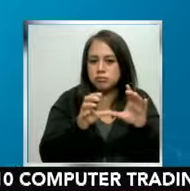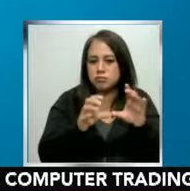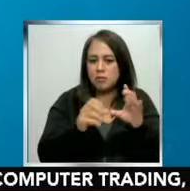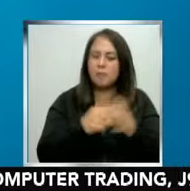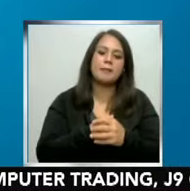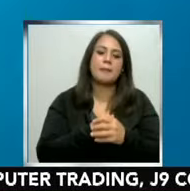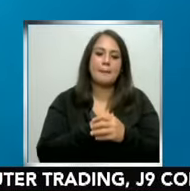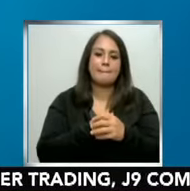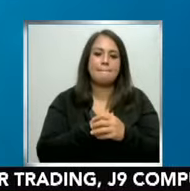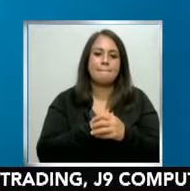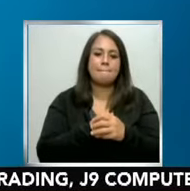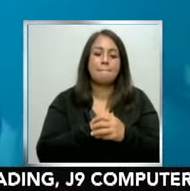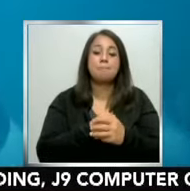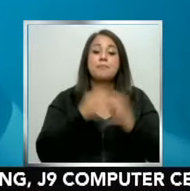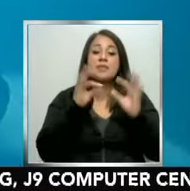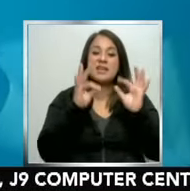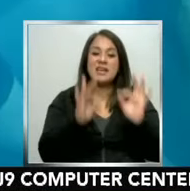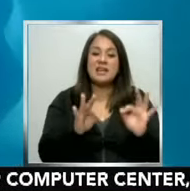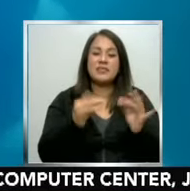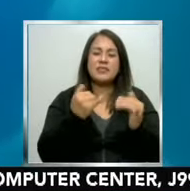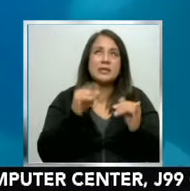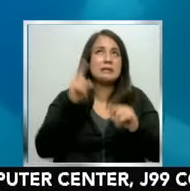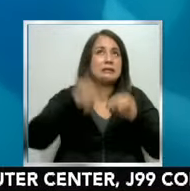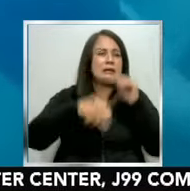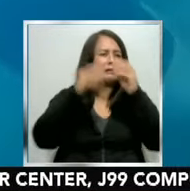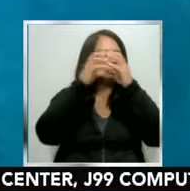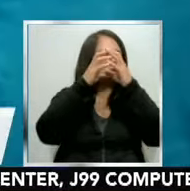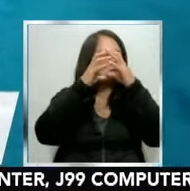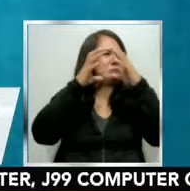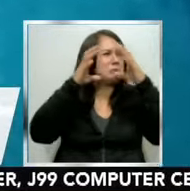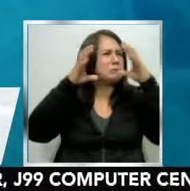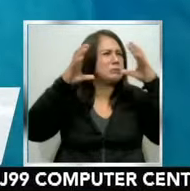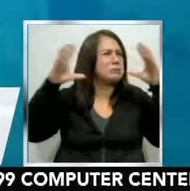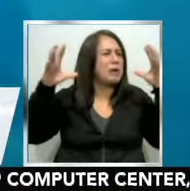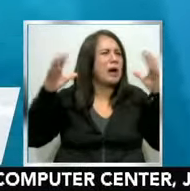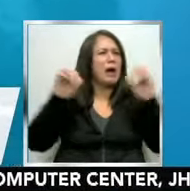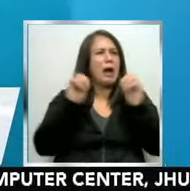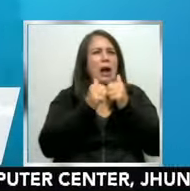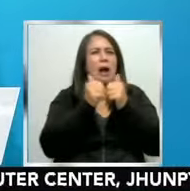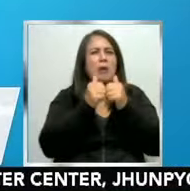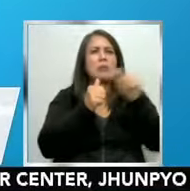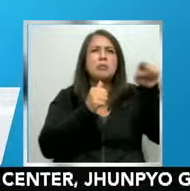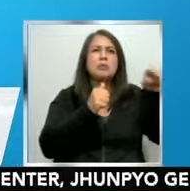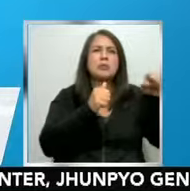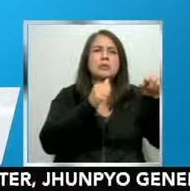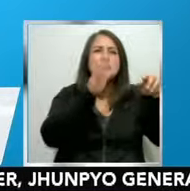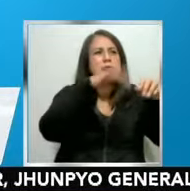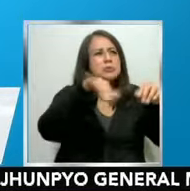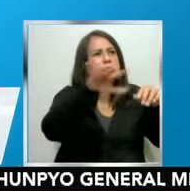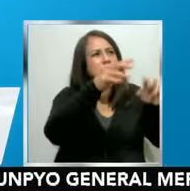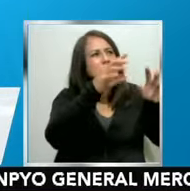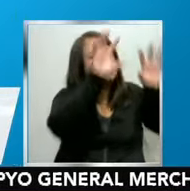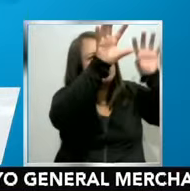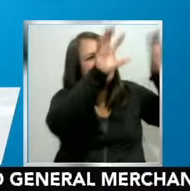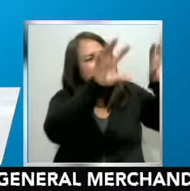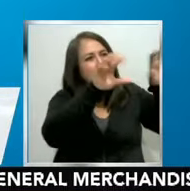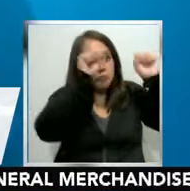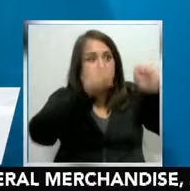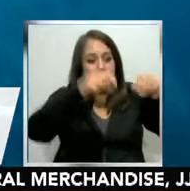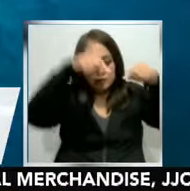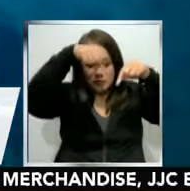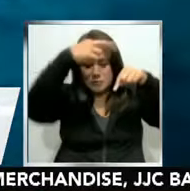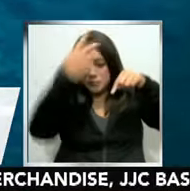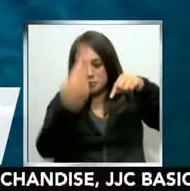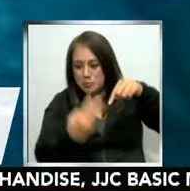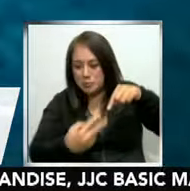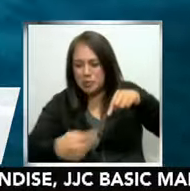Kung di mo pa rin ma-imagine kung paano ang atraksyon sa lupa ay pwedeng ilagay sa ilalim ng tubig, nagkaroon na ng underwater